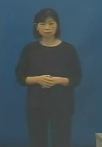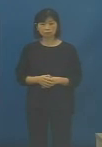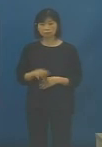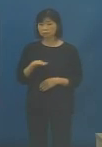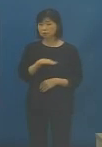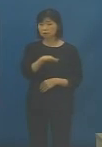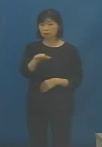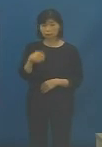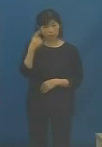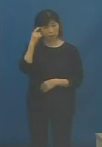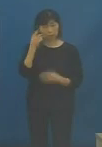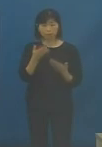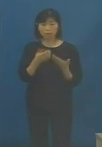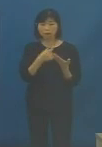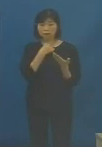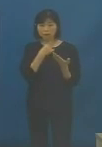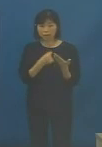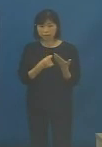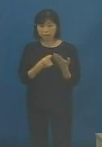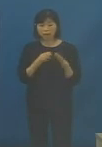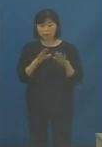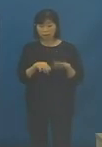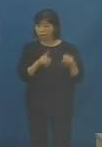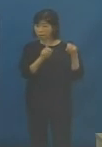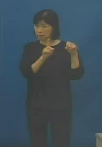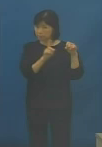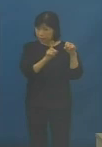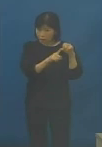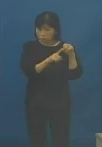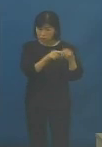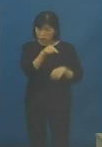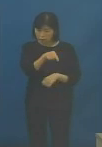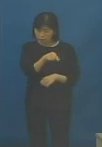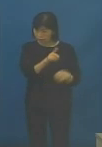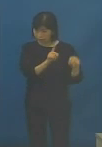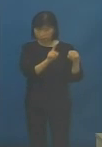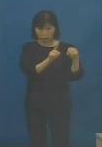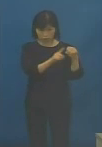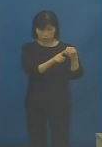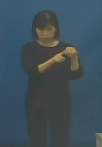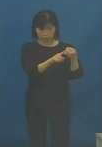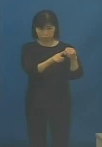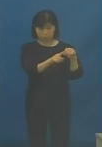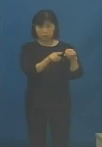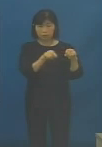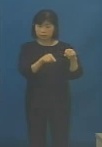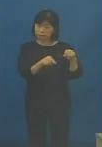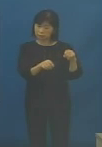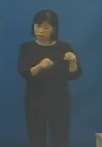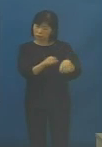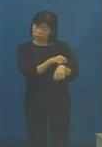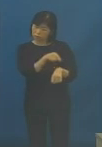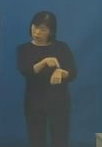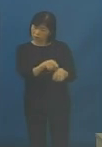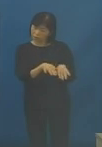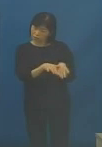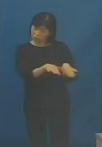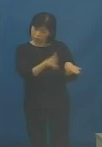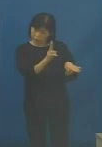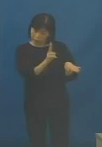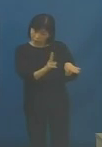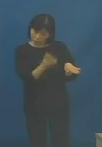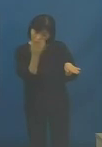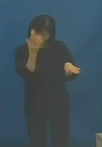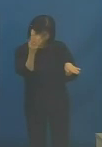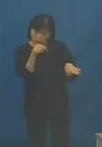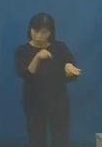ていただければ、要は狙い撃ちしていくということですよね。で特にここは広がりそうだっていうところを、その感染拡